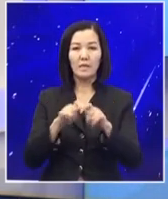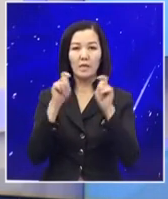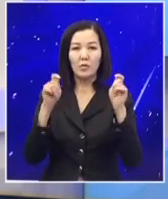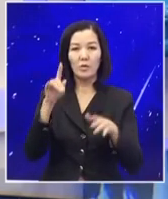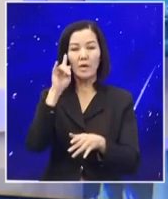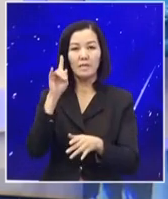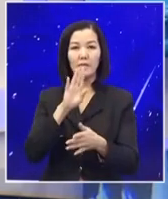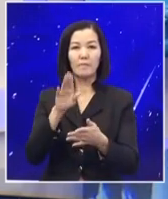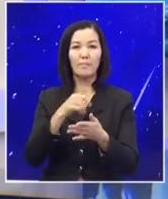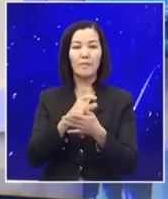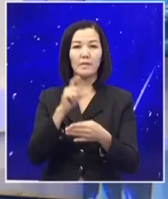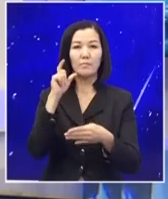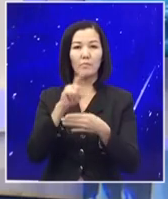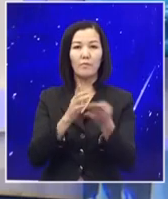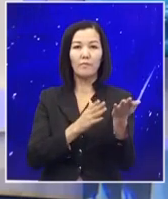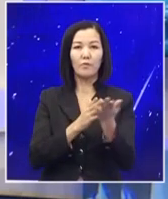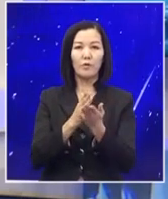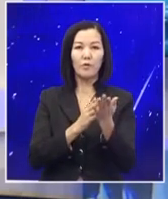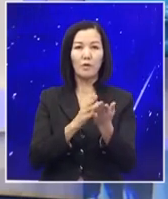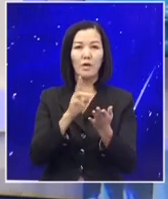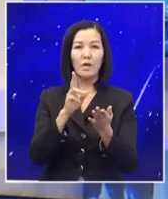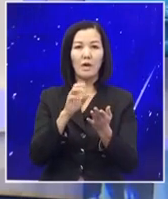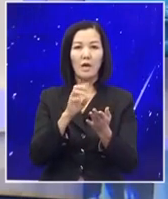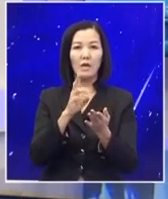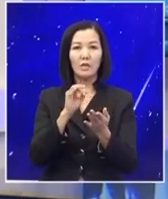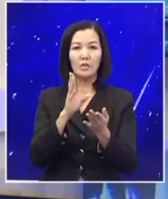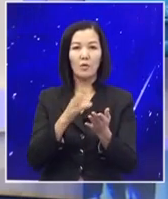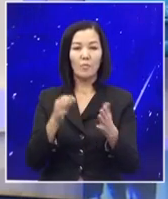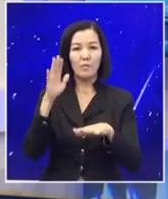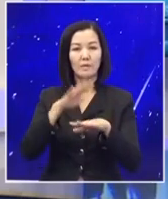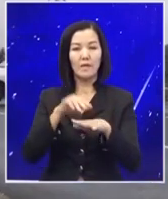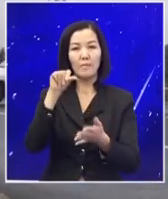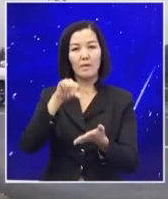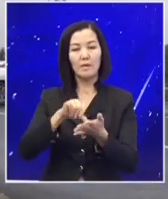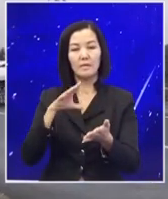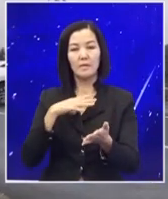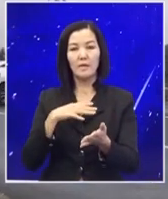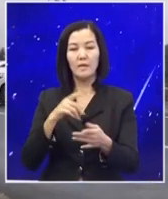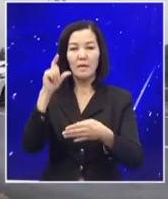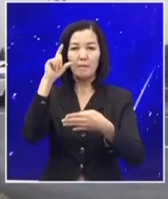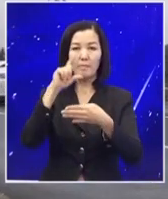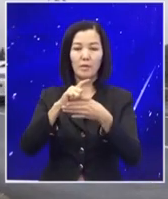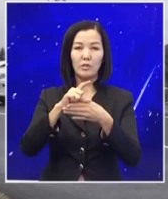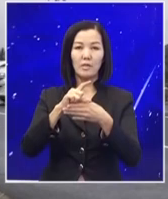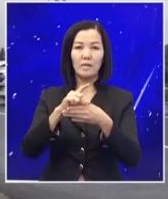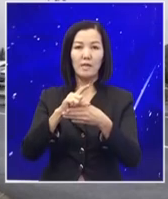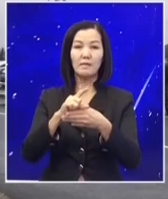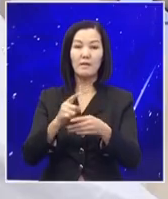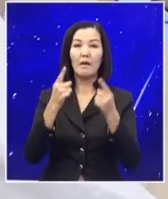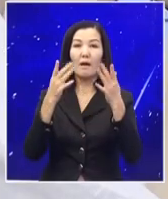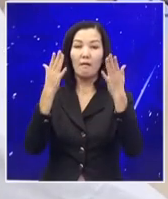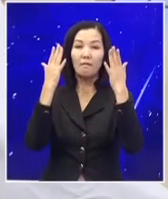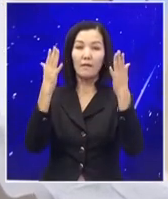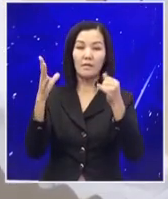бас мүфтиі Наурызбай Қажы Тағанұлы мен облыс әкімі арнайы қатысты. Мешіт Алланың жердегі үйі,